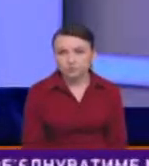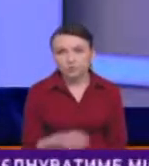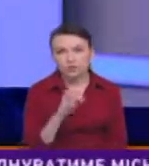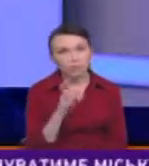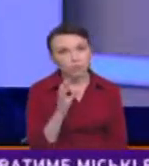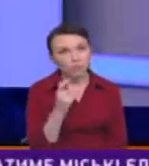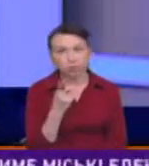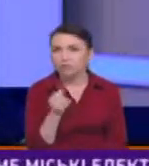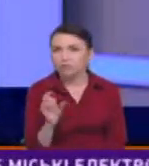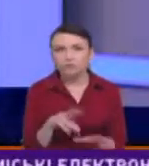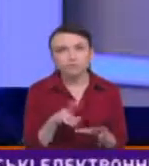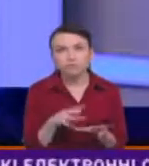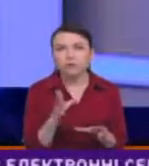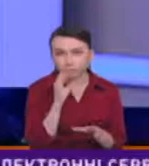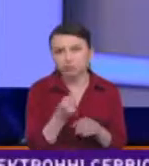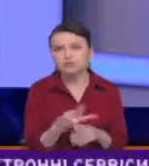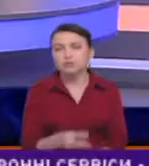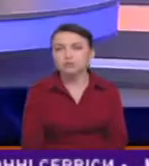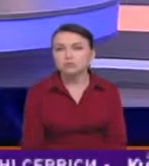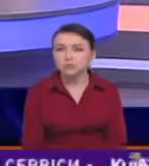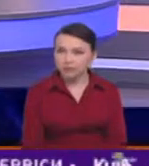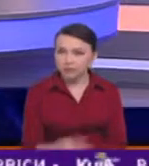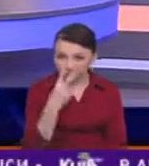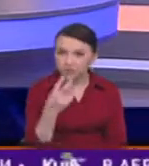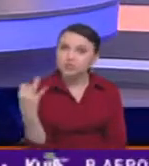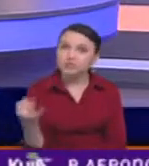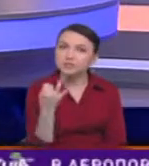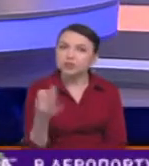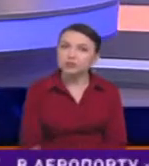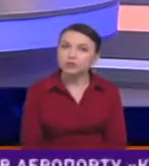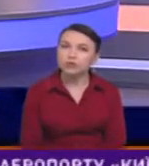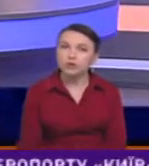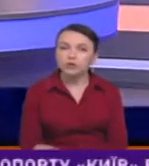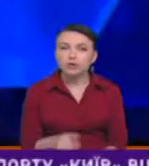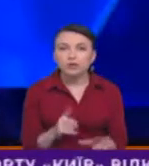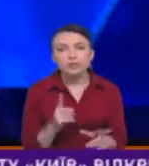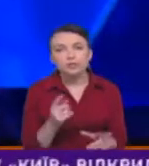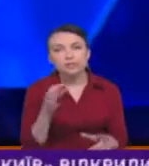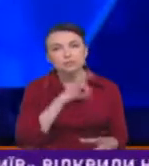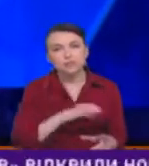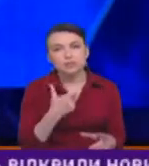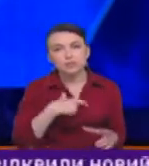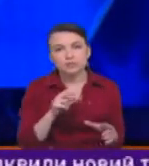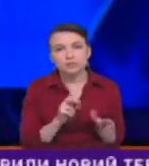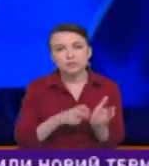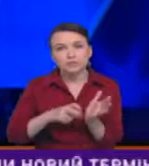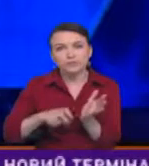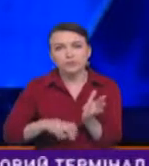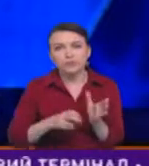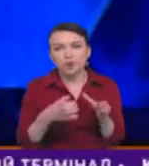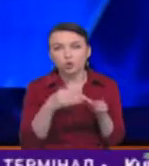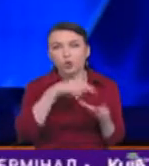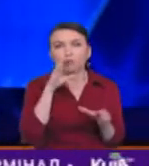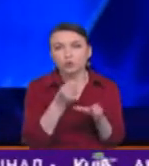Богдана не вивели із-під люстрації. Бачите, як цікаво. Ну, не Богдана, а посаду, яку займає Богдан, не вивели. Ну, з огляду на все,